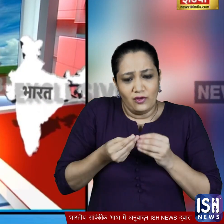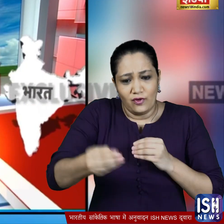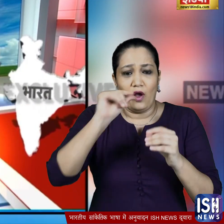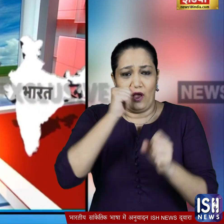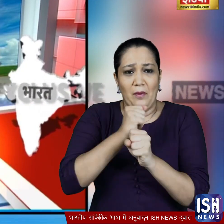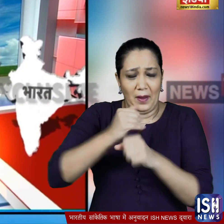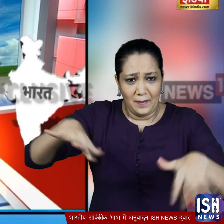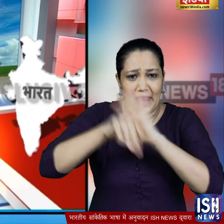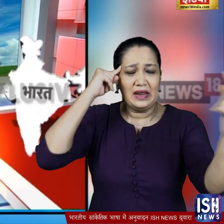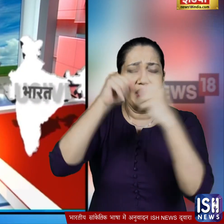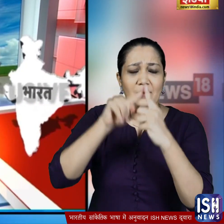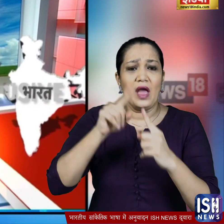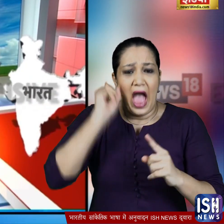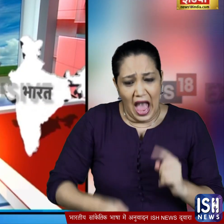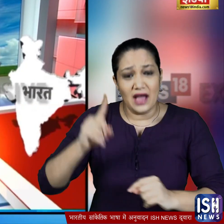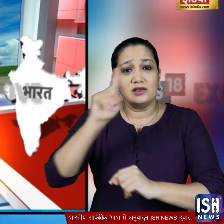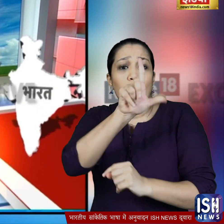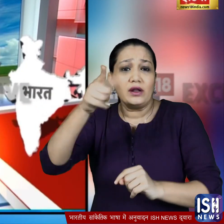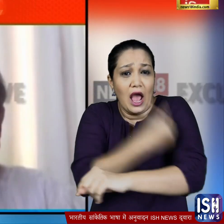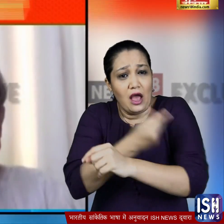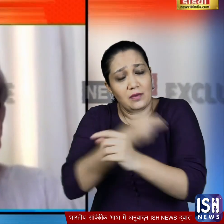में रोजाना वैक्सीन की 1 करोड़ डोज लगाई जाए।